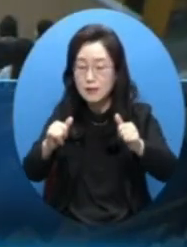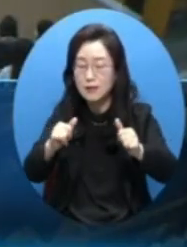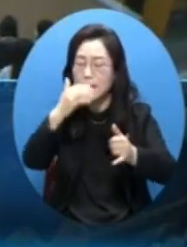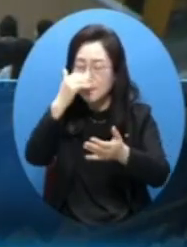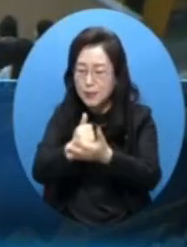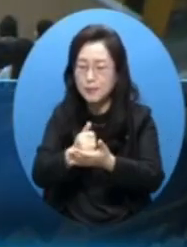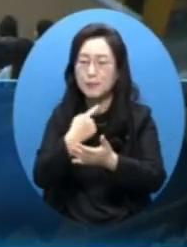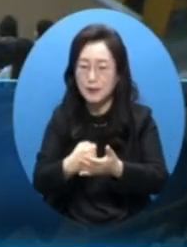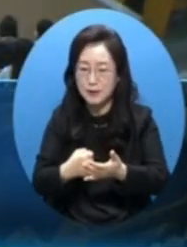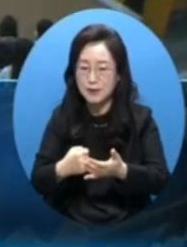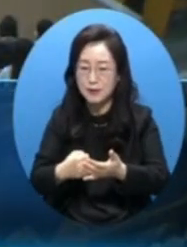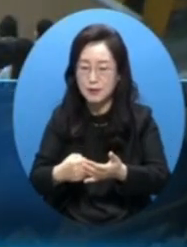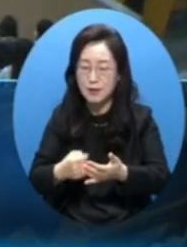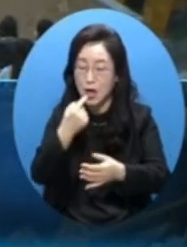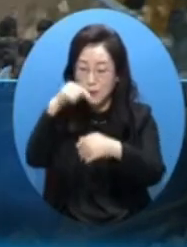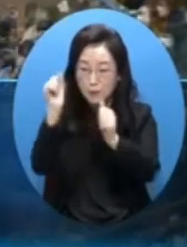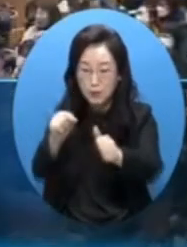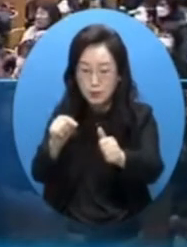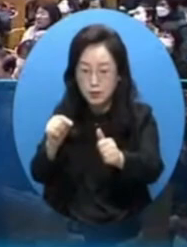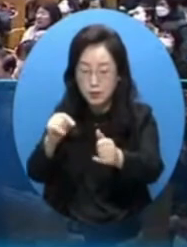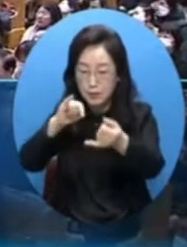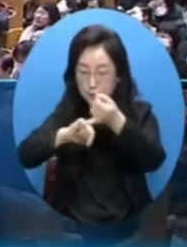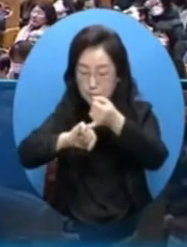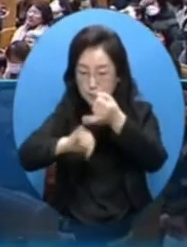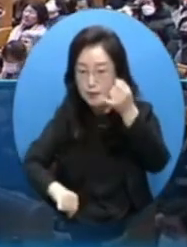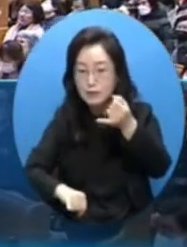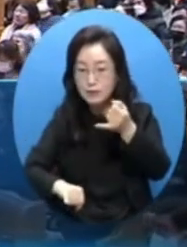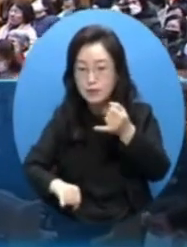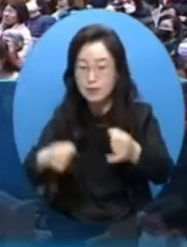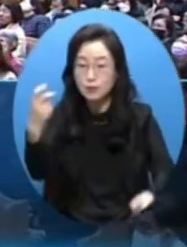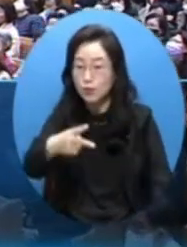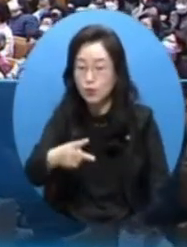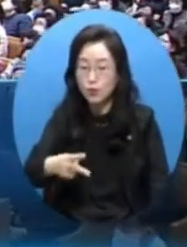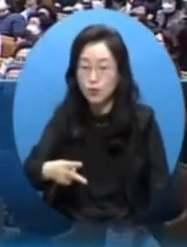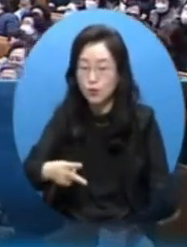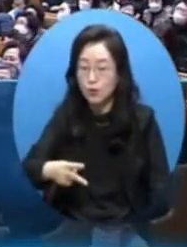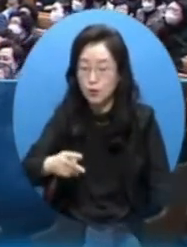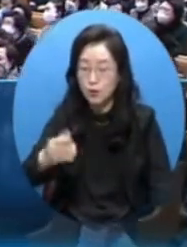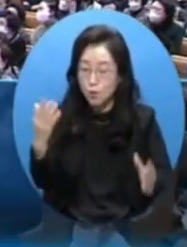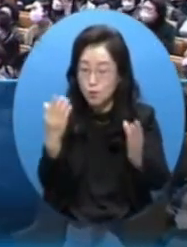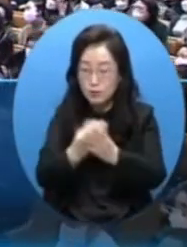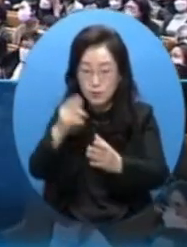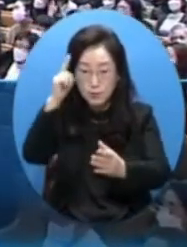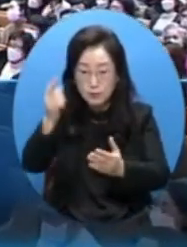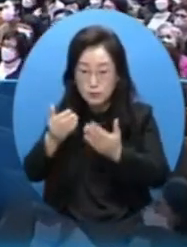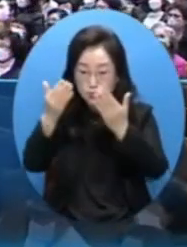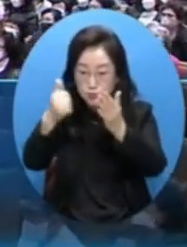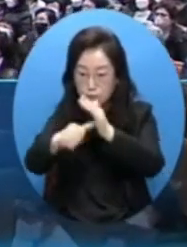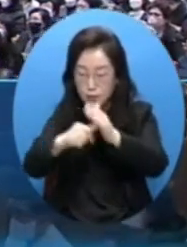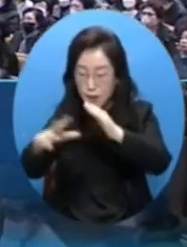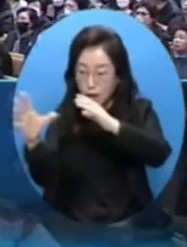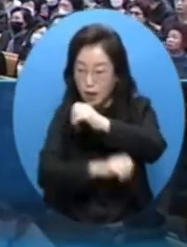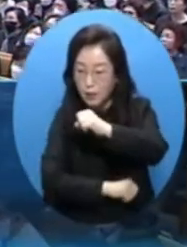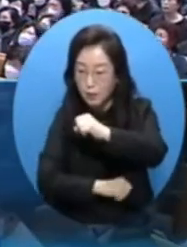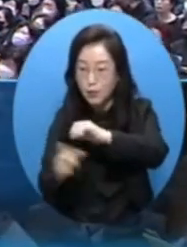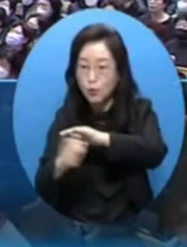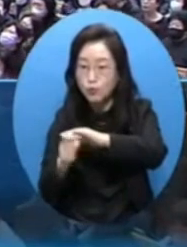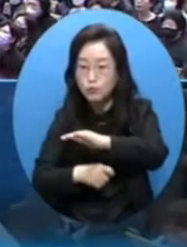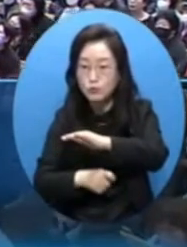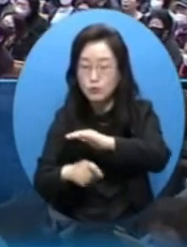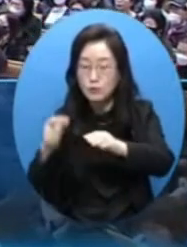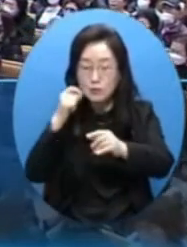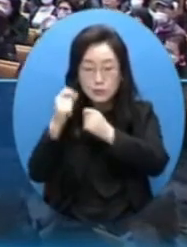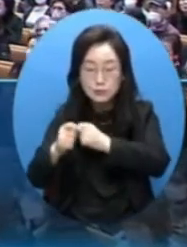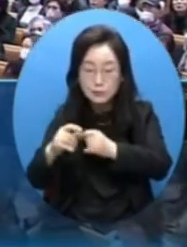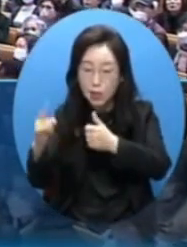범죄하여 내가 그들에게 명령한 나의 언약을 어겼으며 또한 그들이 온전히 바친 물건을 가져가고 도둑질하여 속이고